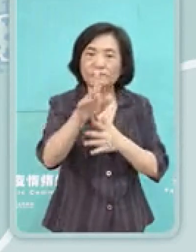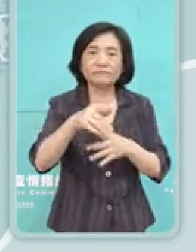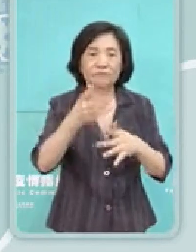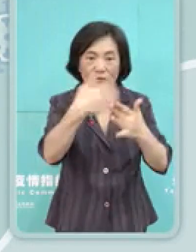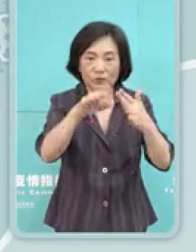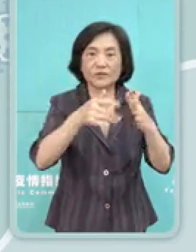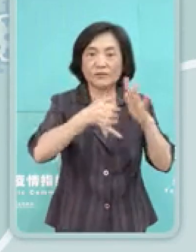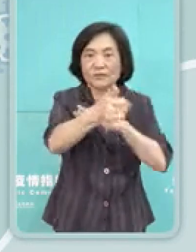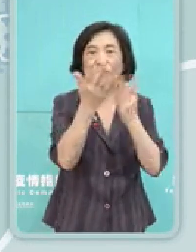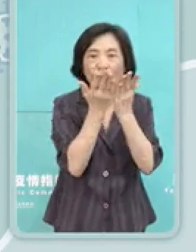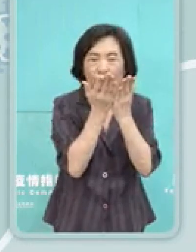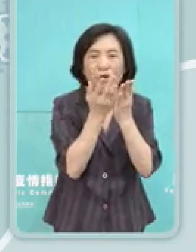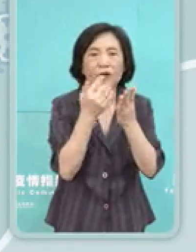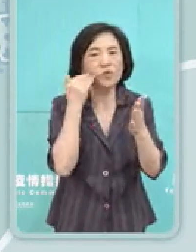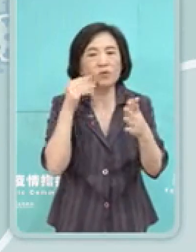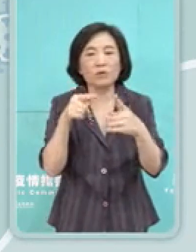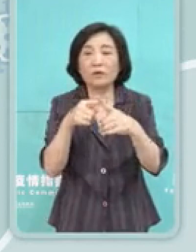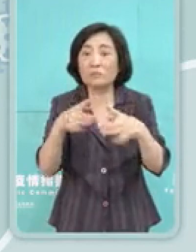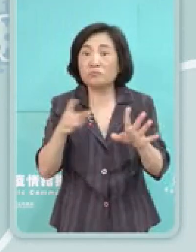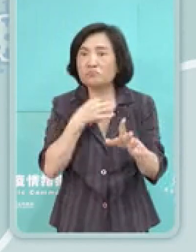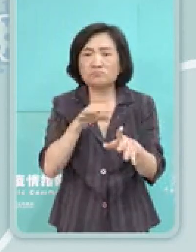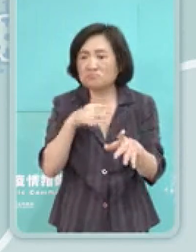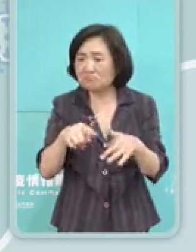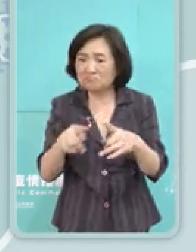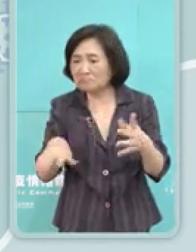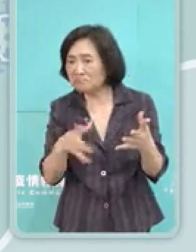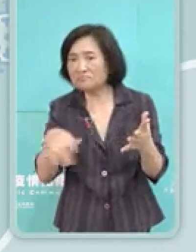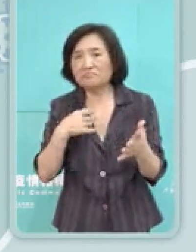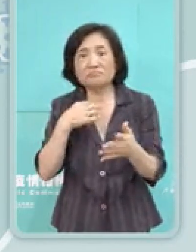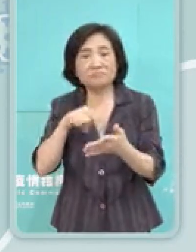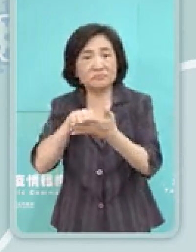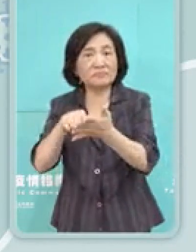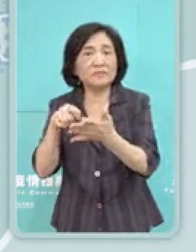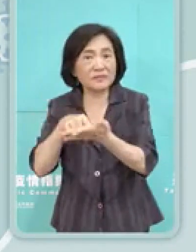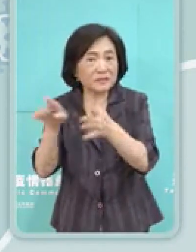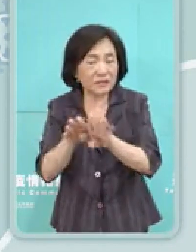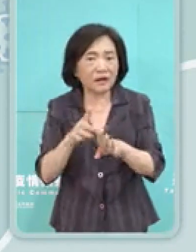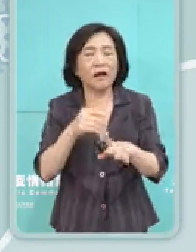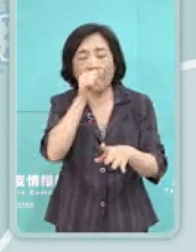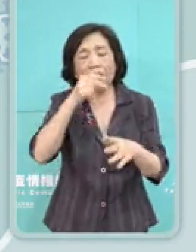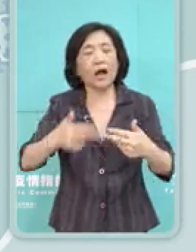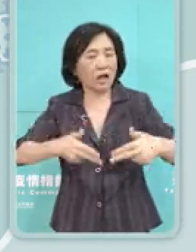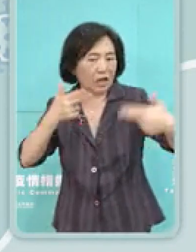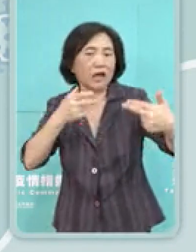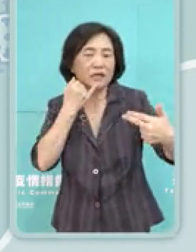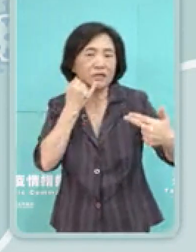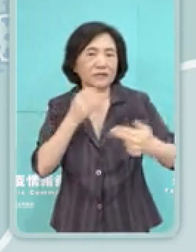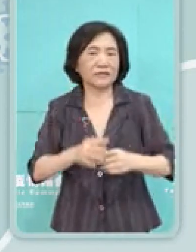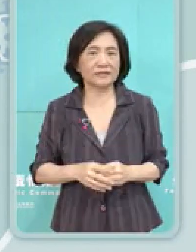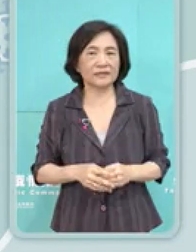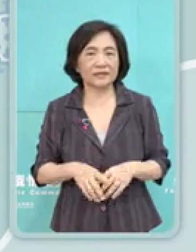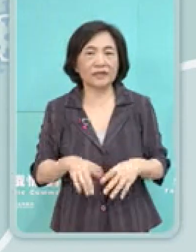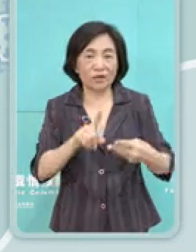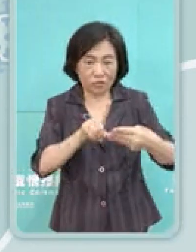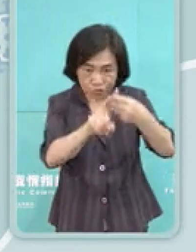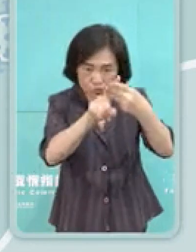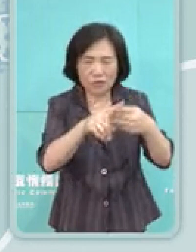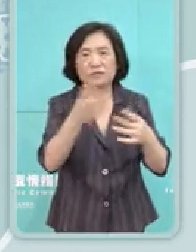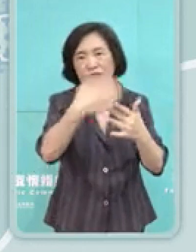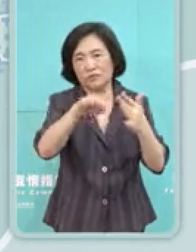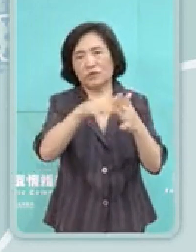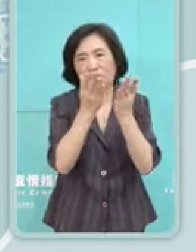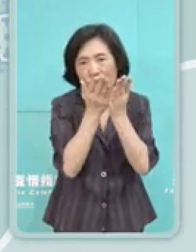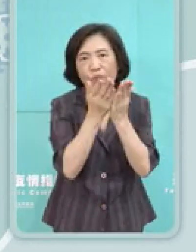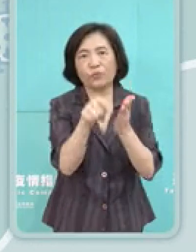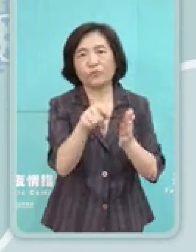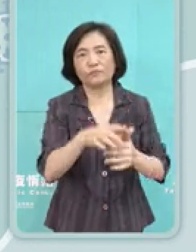上课，那少数几个不来的好，那就你线上教学。不过虽然我们是到学校上课为主，你知道